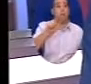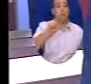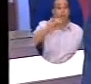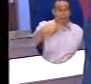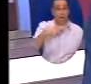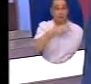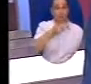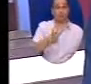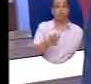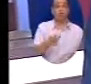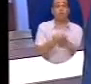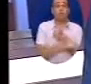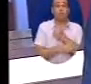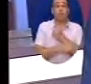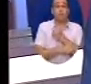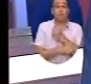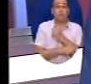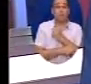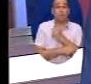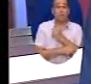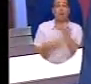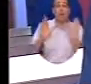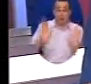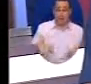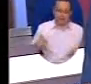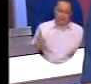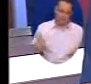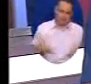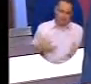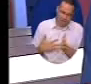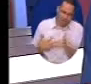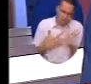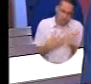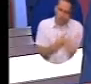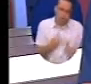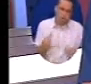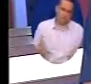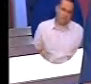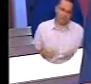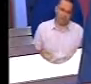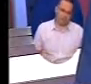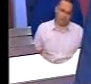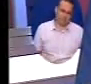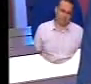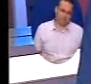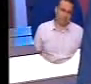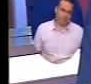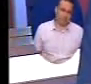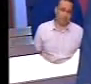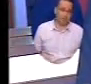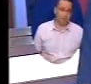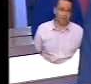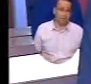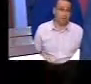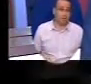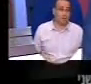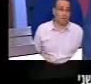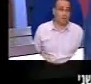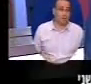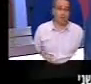סטודנטים. גם אם תרצה, בן, לא תוכל לבדוק כל אחד ואחד מהם. ולכן... ואין פרופיילינג?